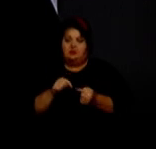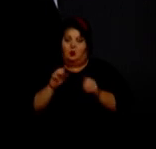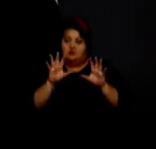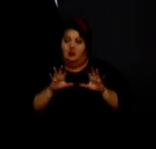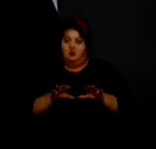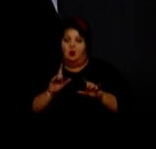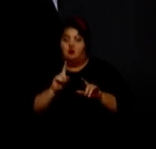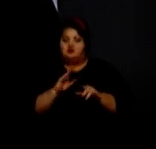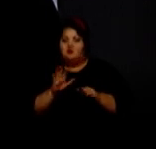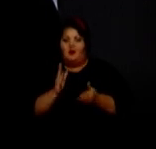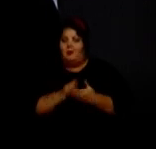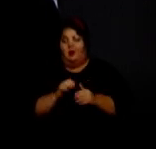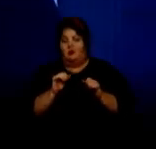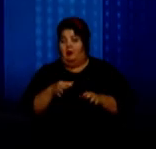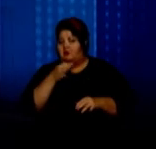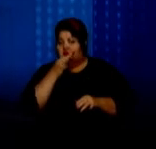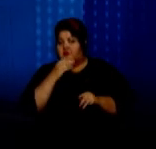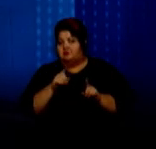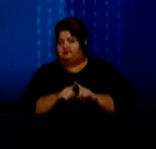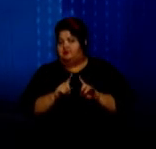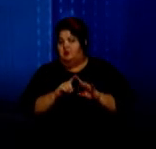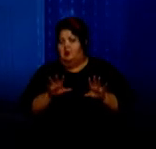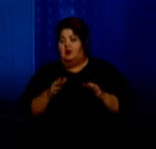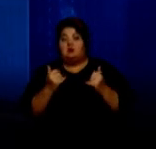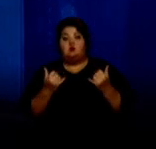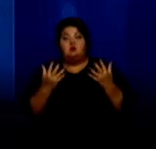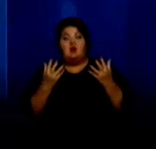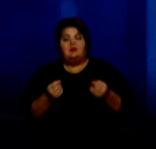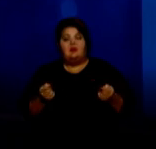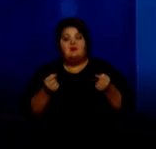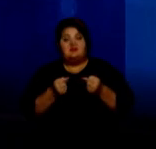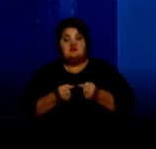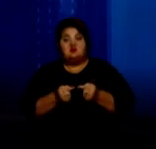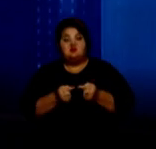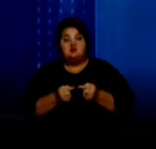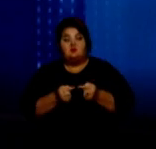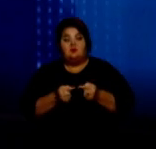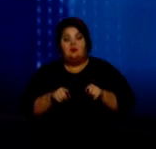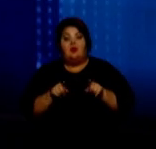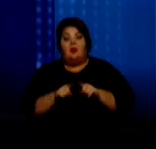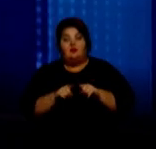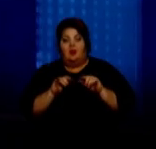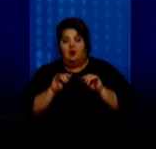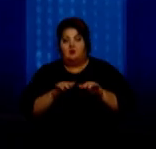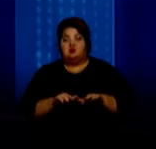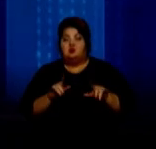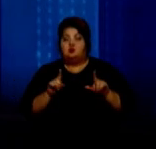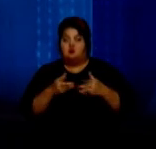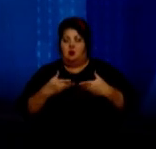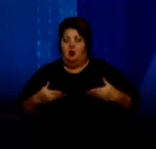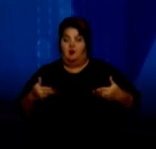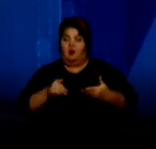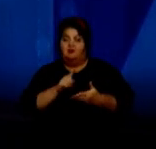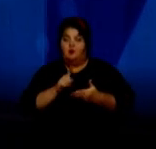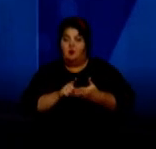а що не мають в будь-якому випадку? На сьогоднішній день визначено таким чином, що ми в